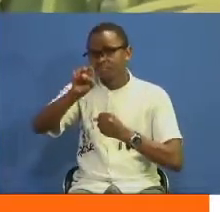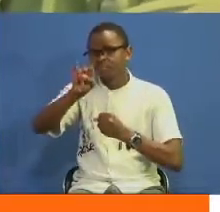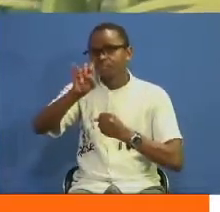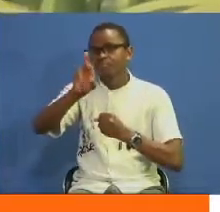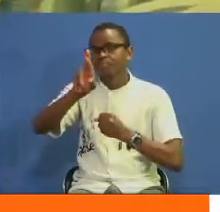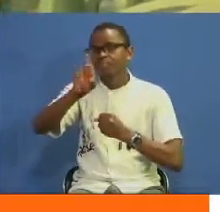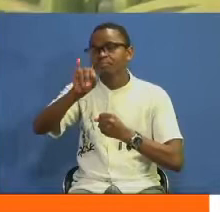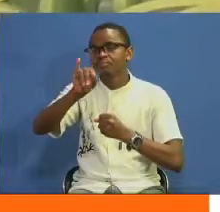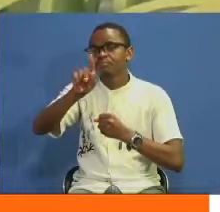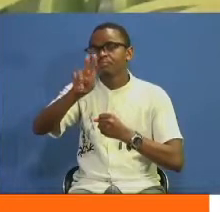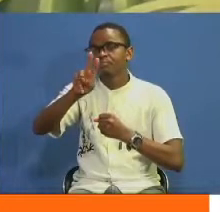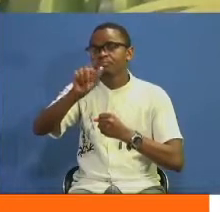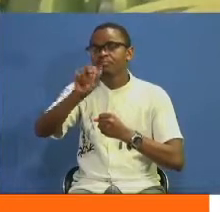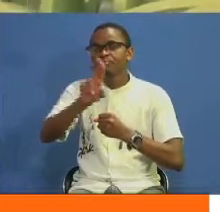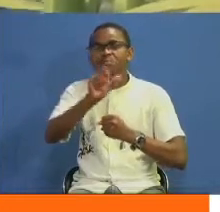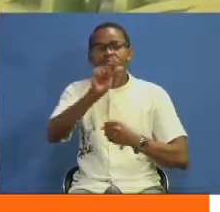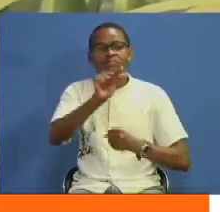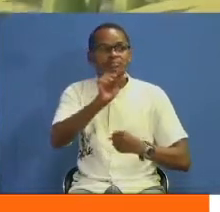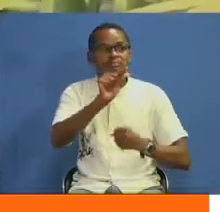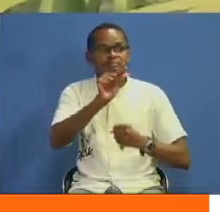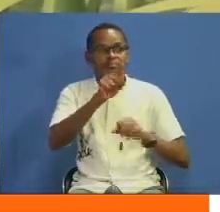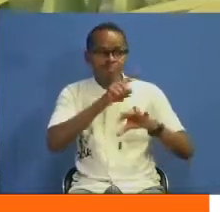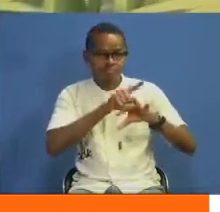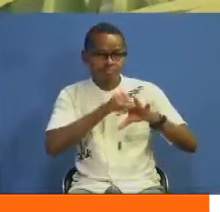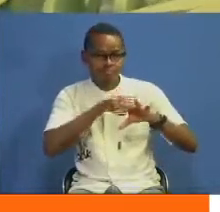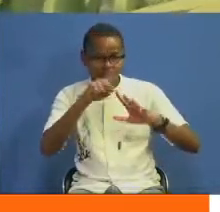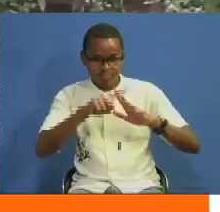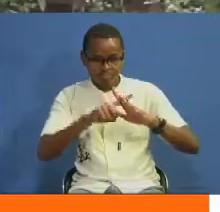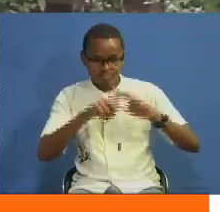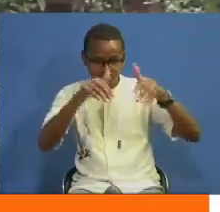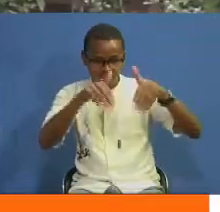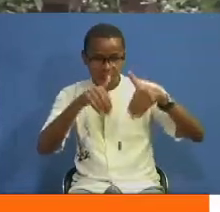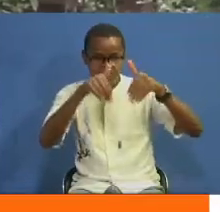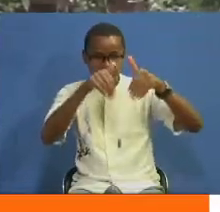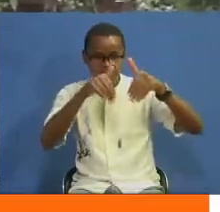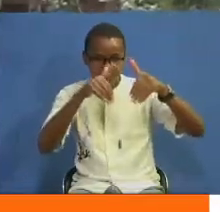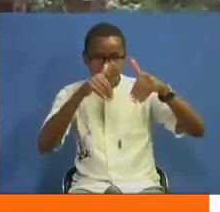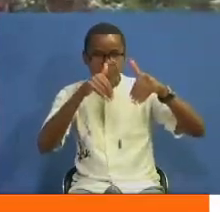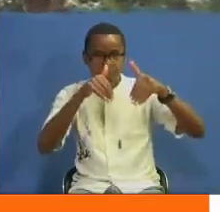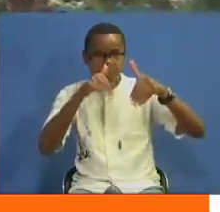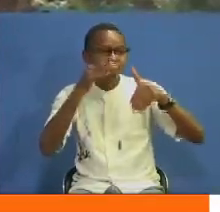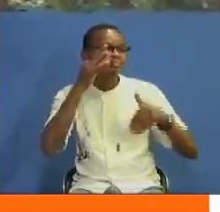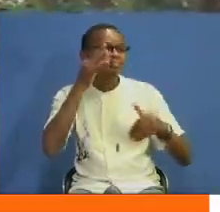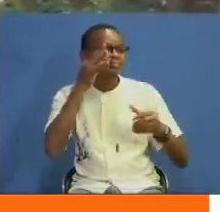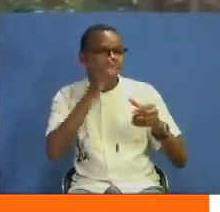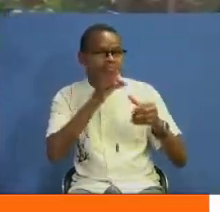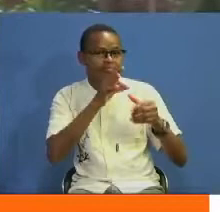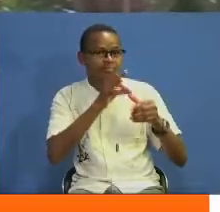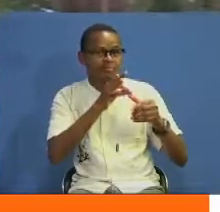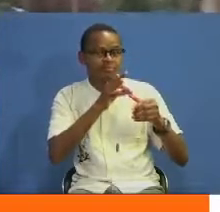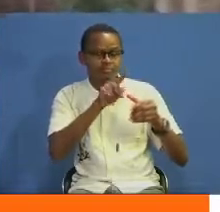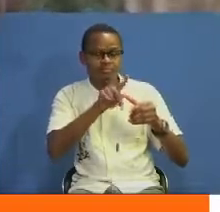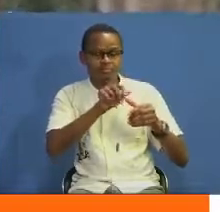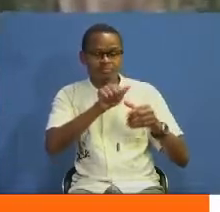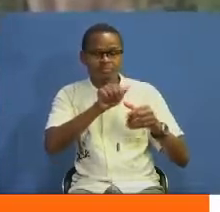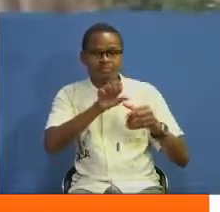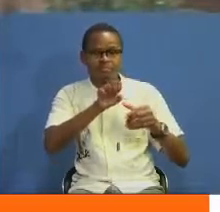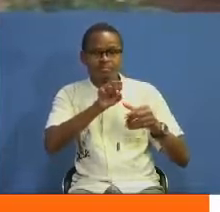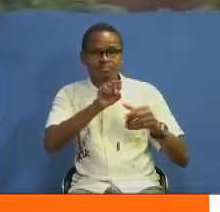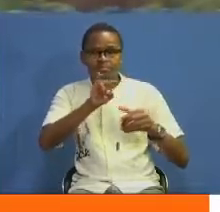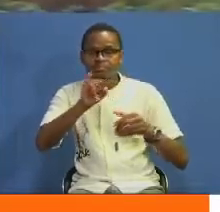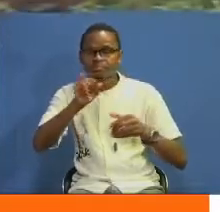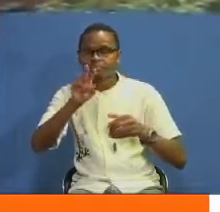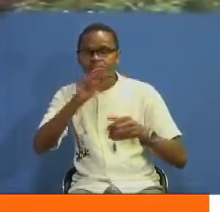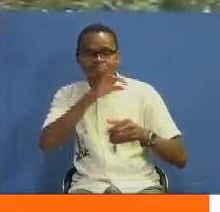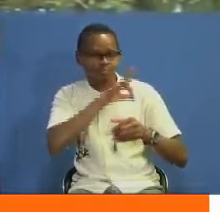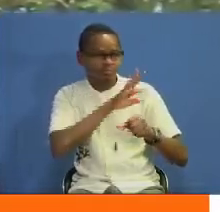ya Uasingishu. Na ndiposa akaingilia ukulima wa matunda ya pasheni baada ya kugundua kuwa kilimo hiki kina